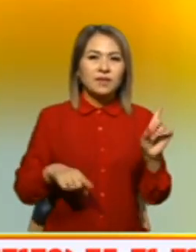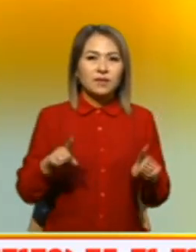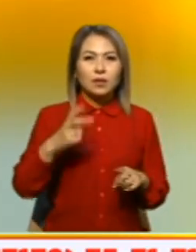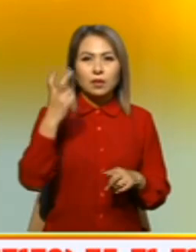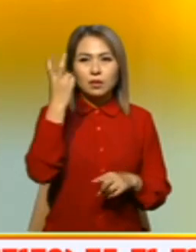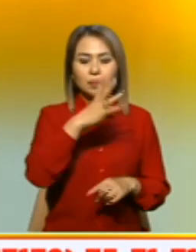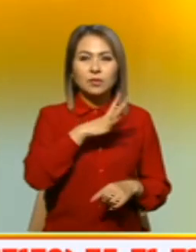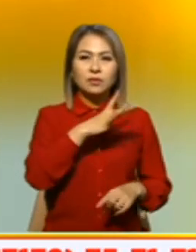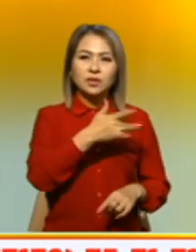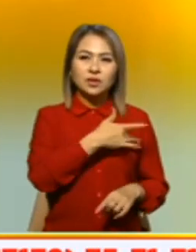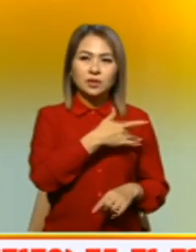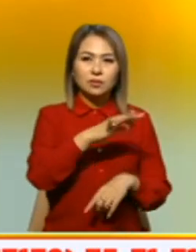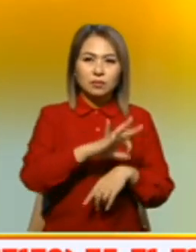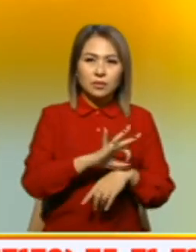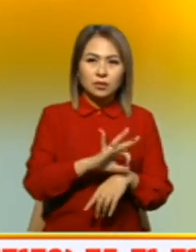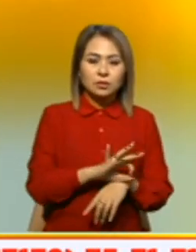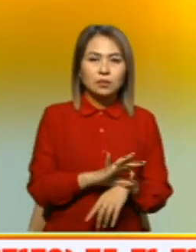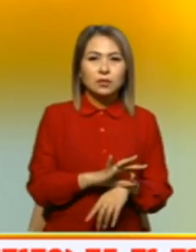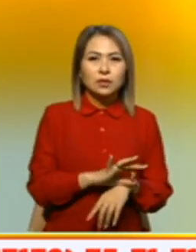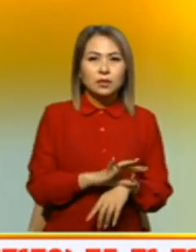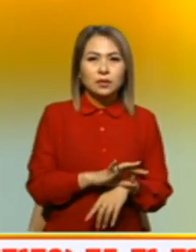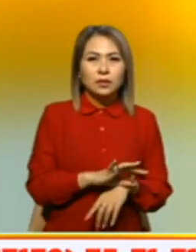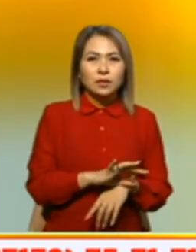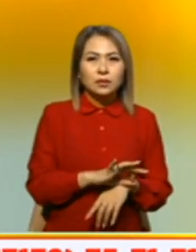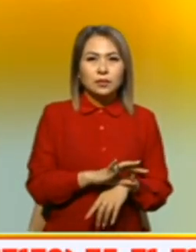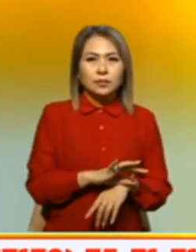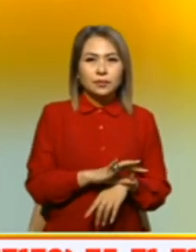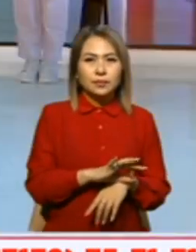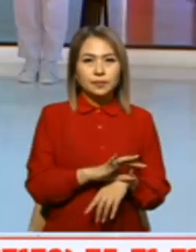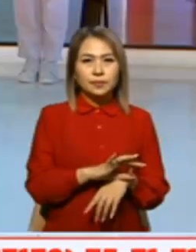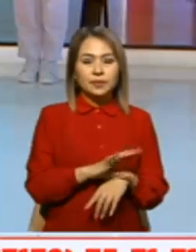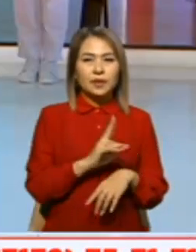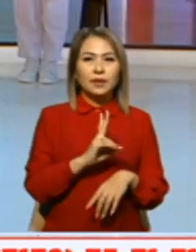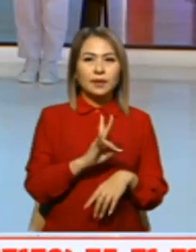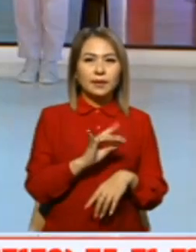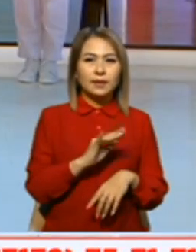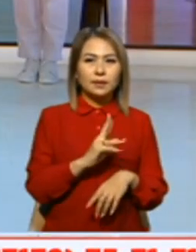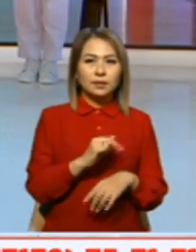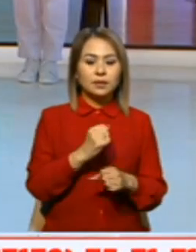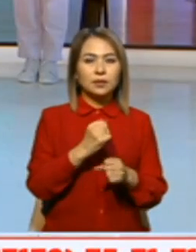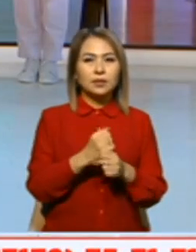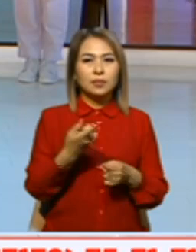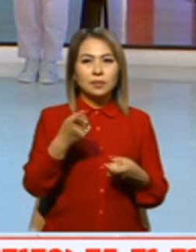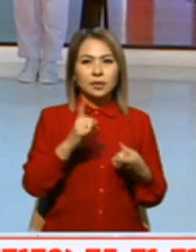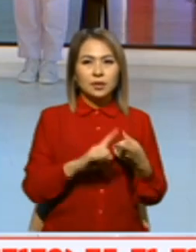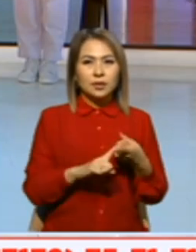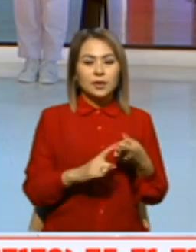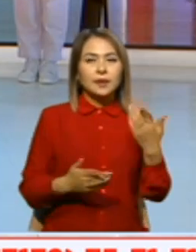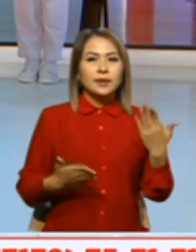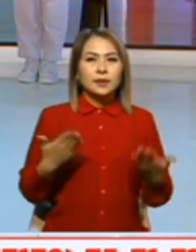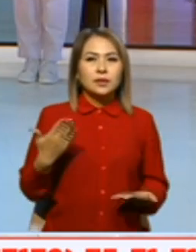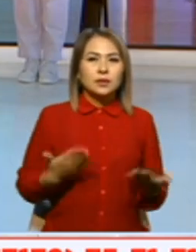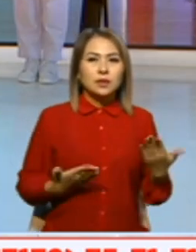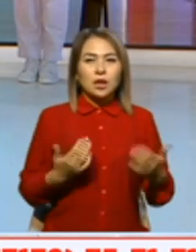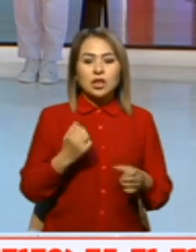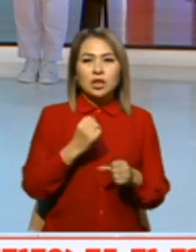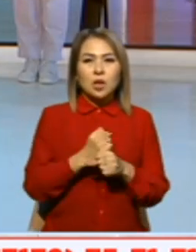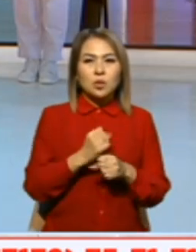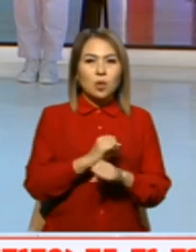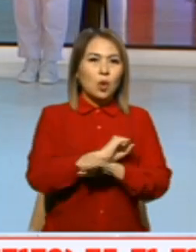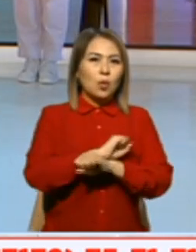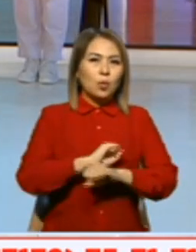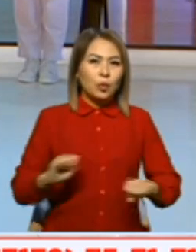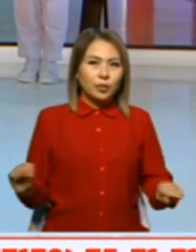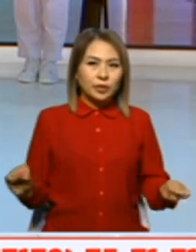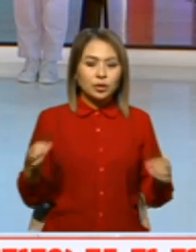жүрек ақаулары болуы мүмкін. Тағы да клиникалық көріністеріне байланысты, егер де жасауға болмайды, рұқсат